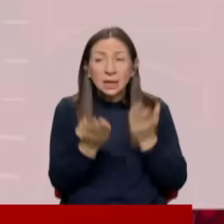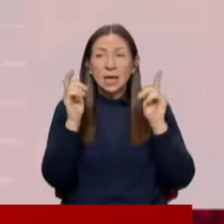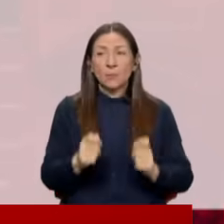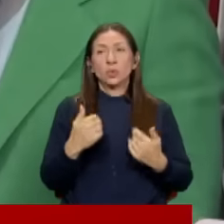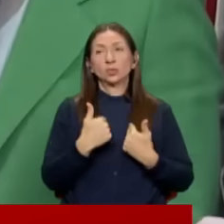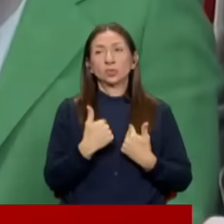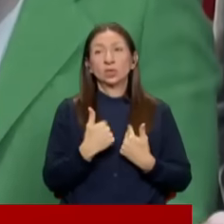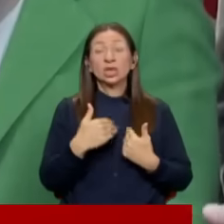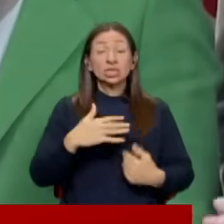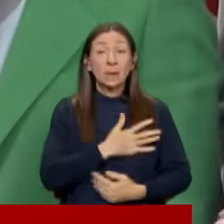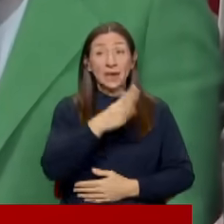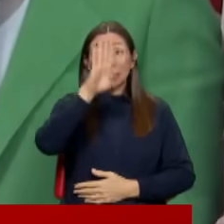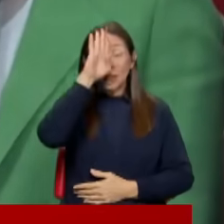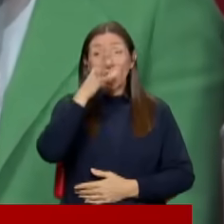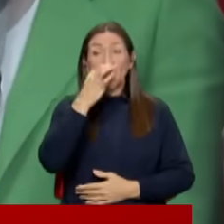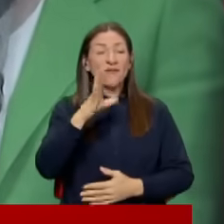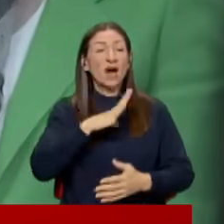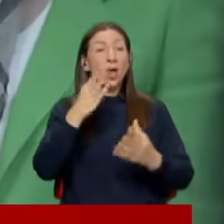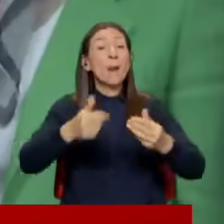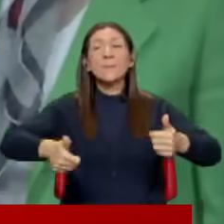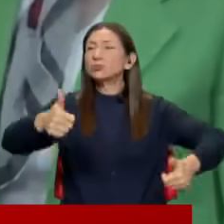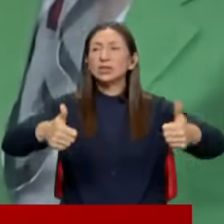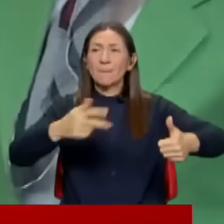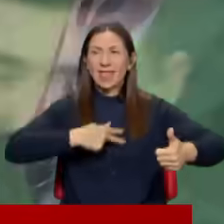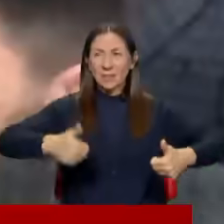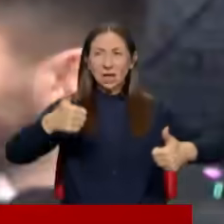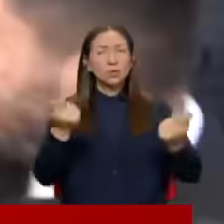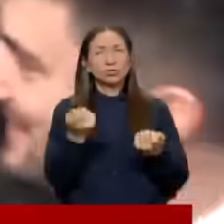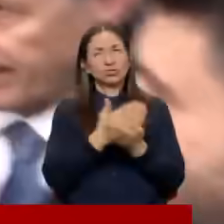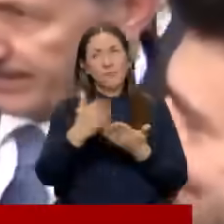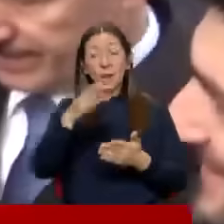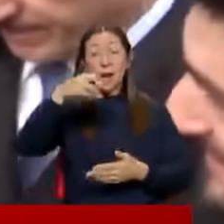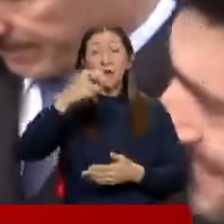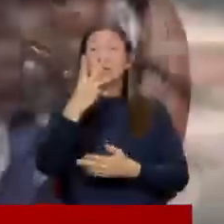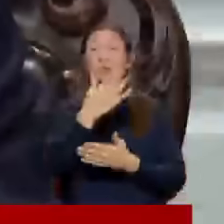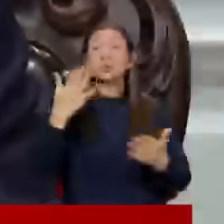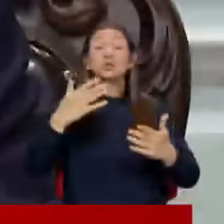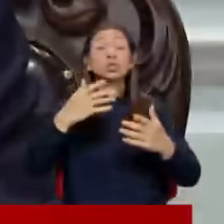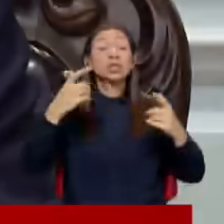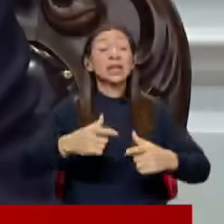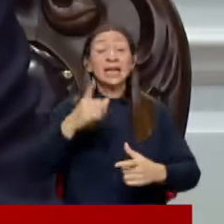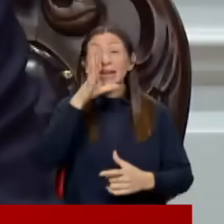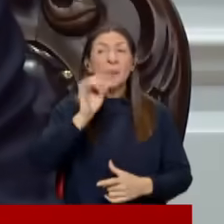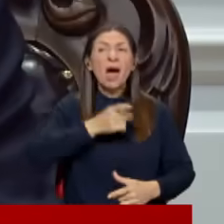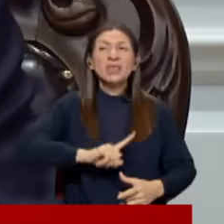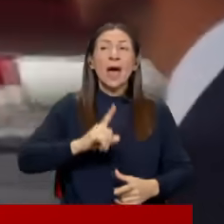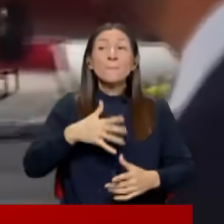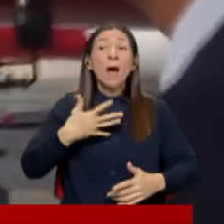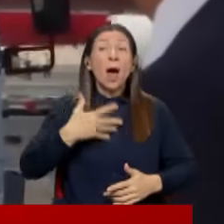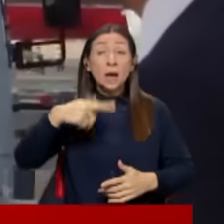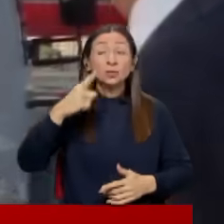analiz yapıyoruz. CHP İstanbul ve Ankara'da mevcut başkanlarla yola devam derken AK Parti'nin iki büyük şehirde kime aday göstereceği merak